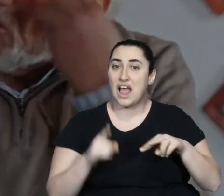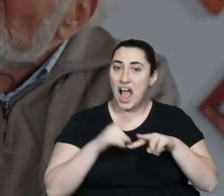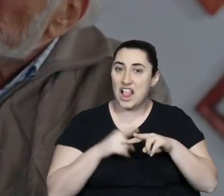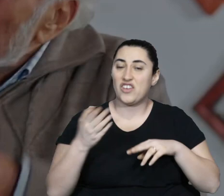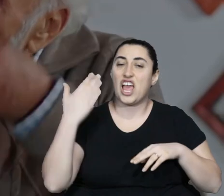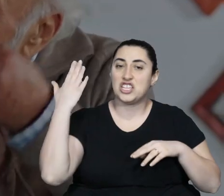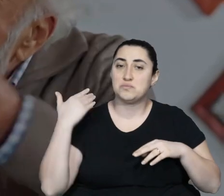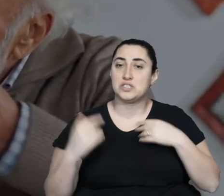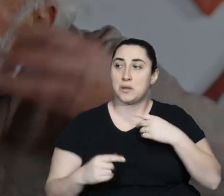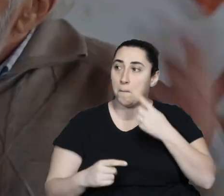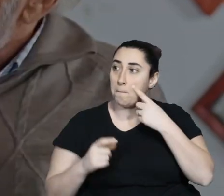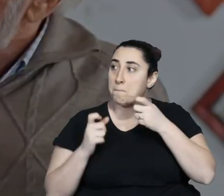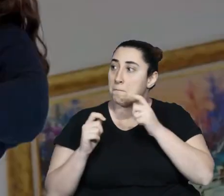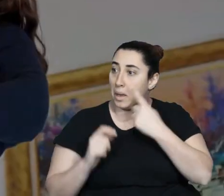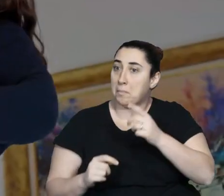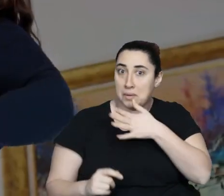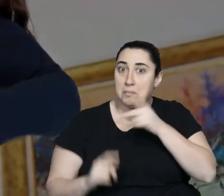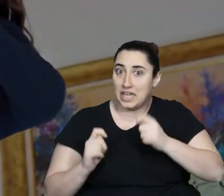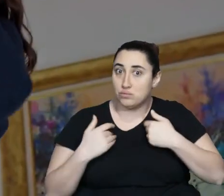Alev'in geçmişinin bekçisi miyim ya?